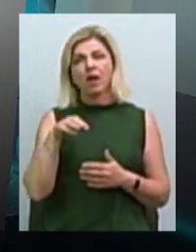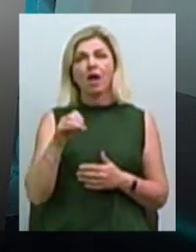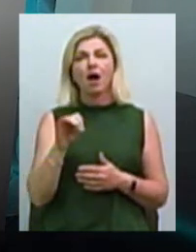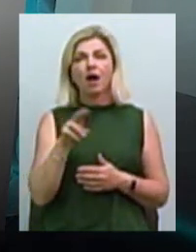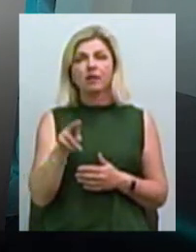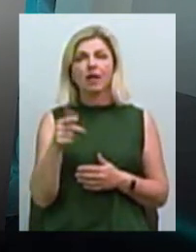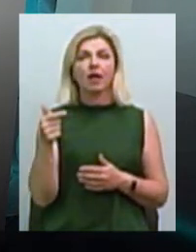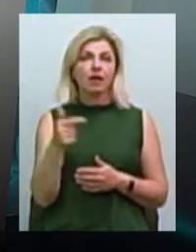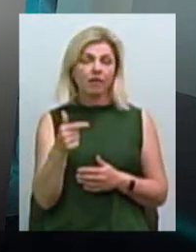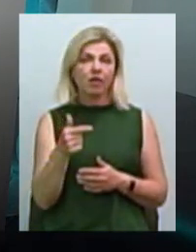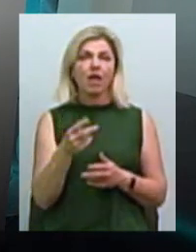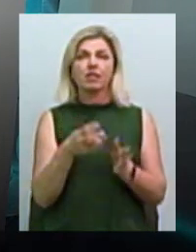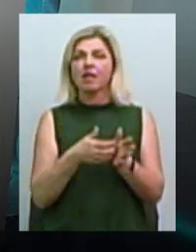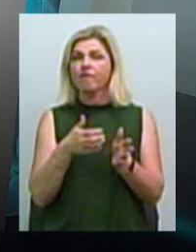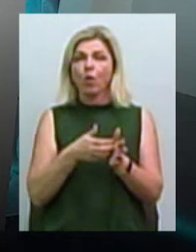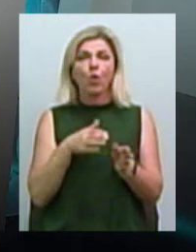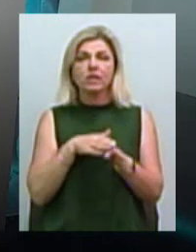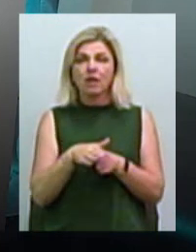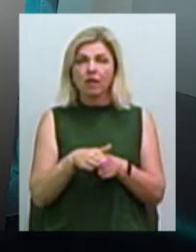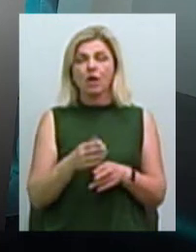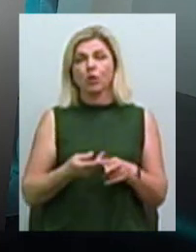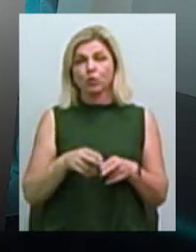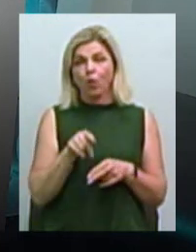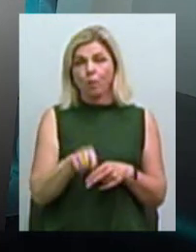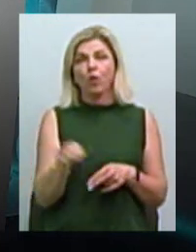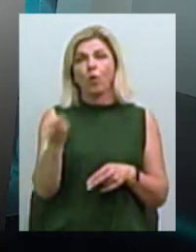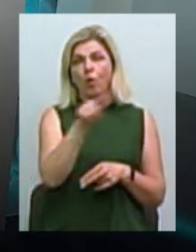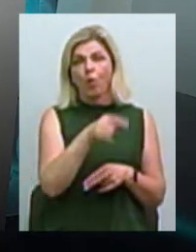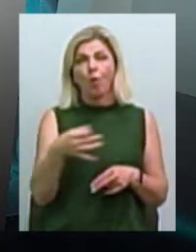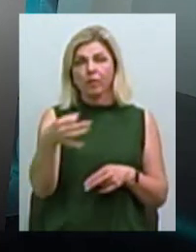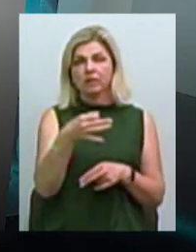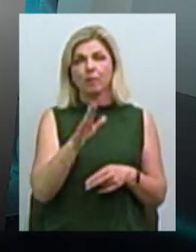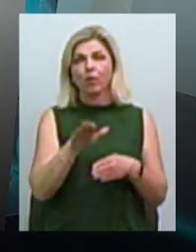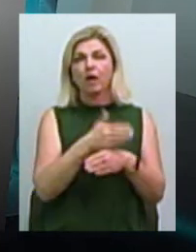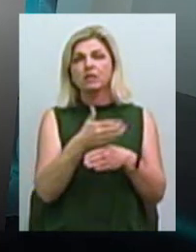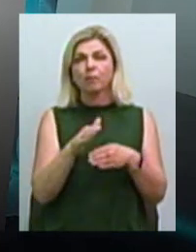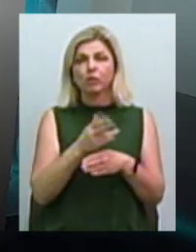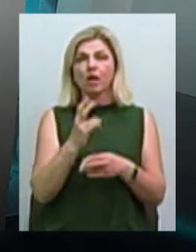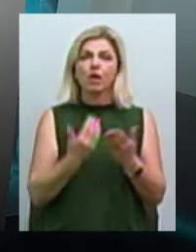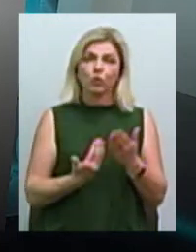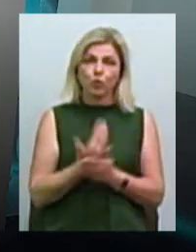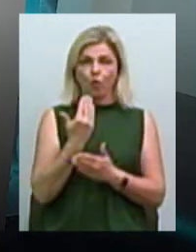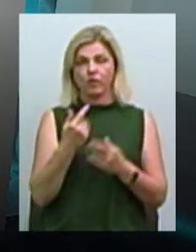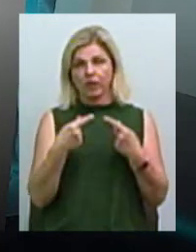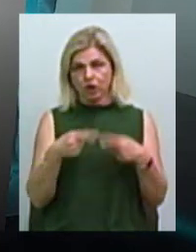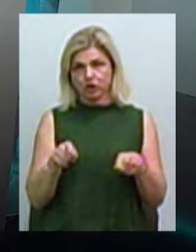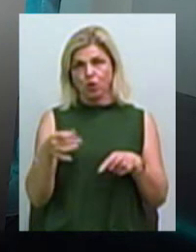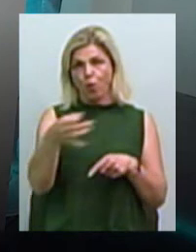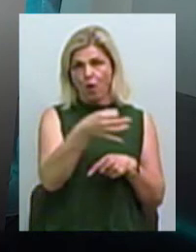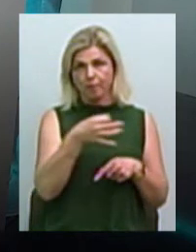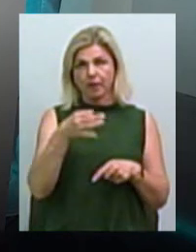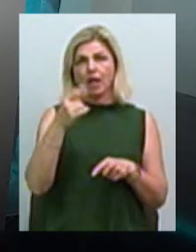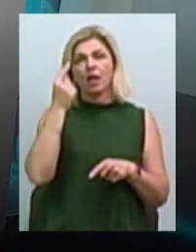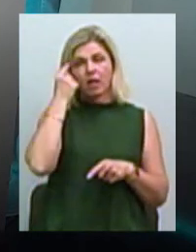гривень є на використання, тому зараз з цих областей буде перерозподілення знову ж таки на інші області. Ми сподіваємося, Миколаївську